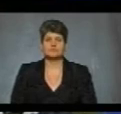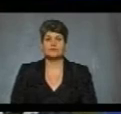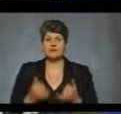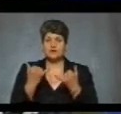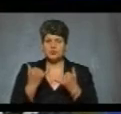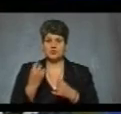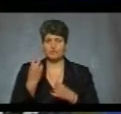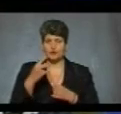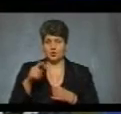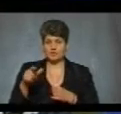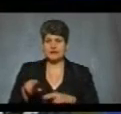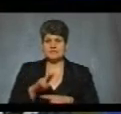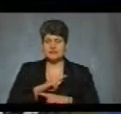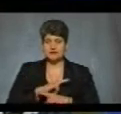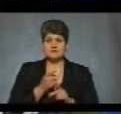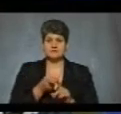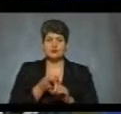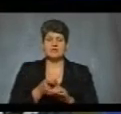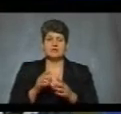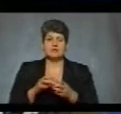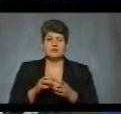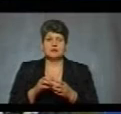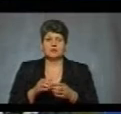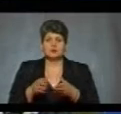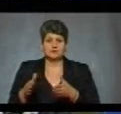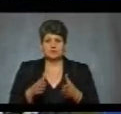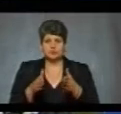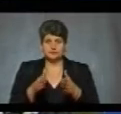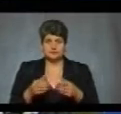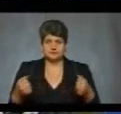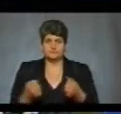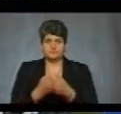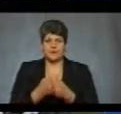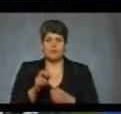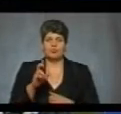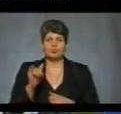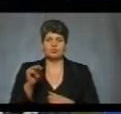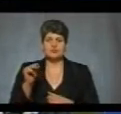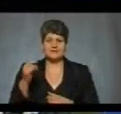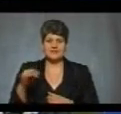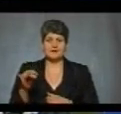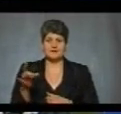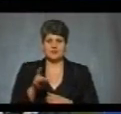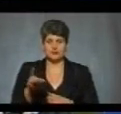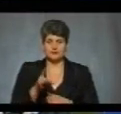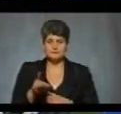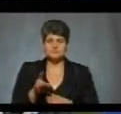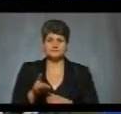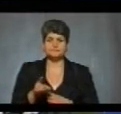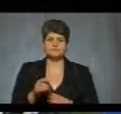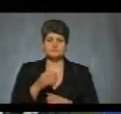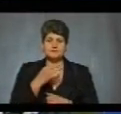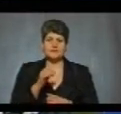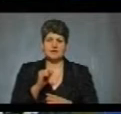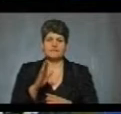Сьогодні двоє людей загинуло в результаті дорожньо-транспортної пригоди в Бучацькому районі, повідомив заступник речника Нацполіції області Андрій